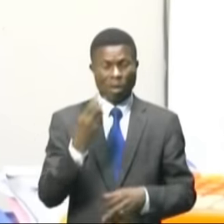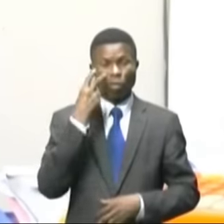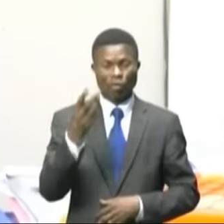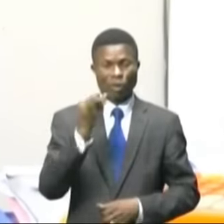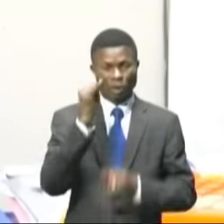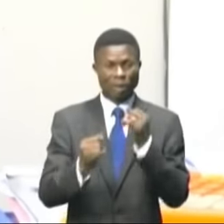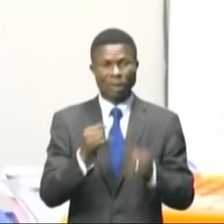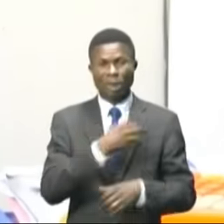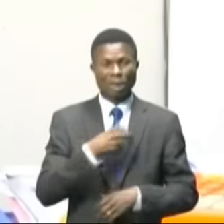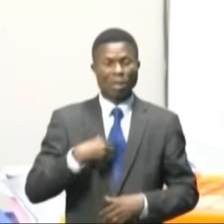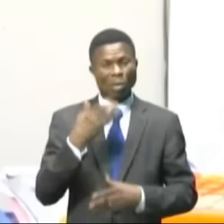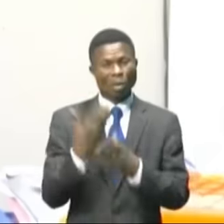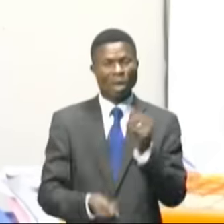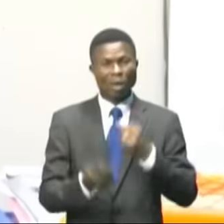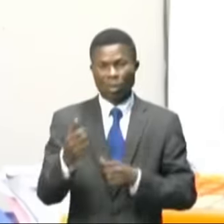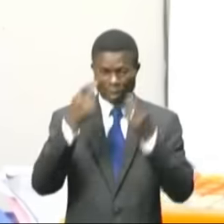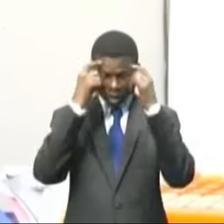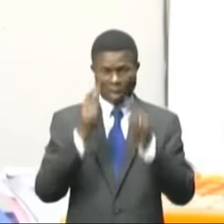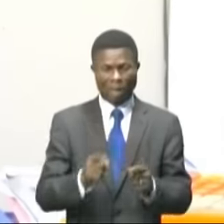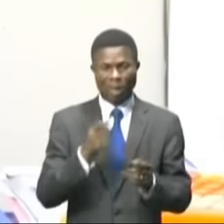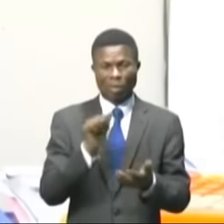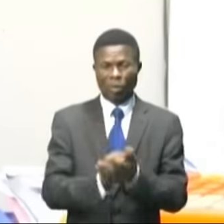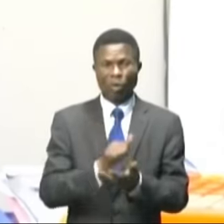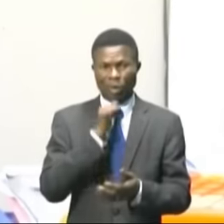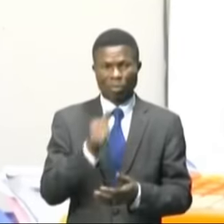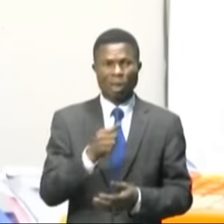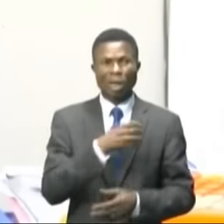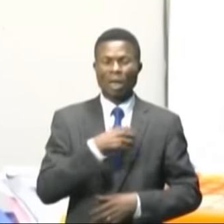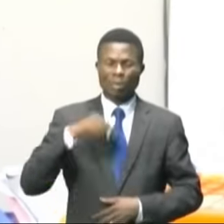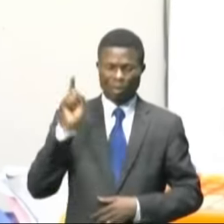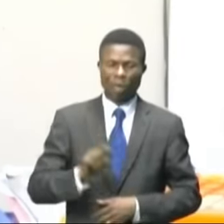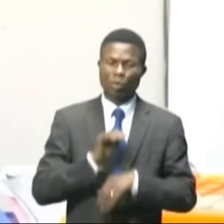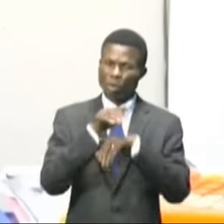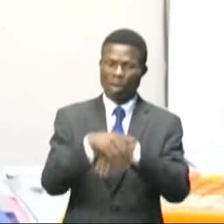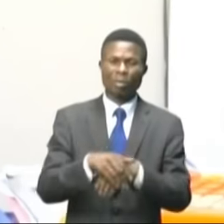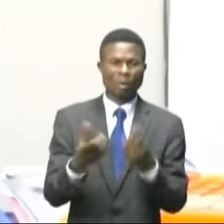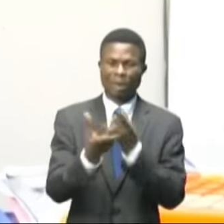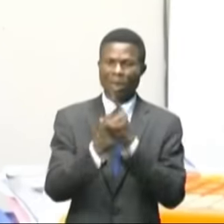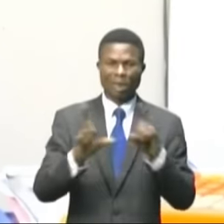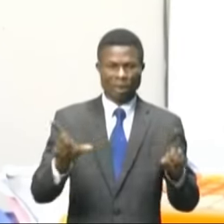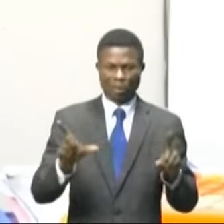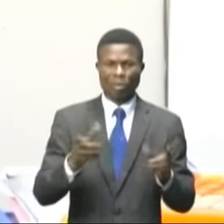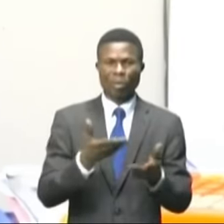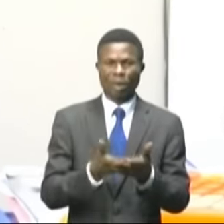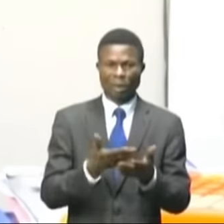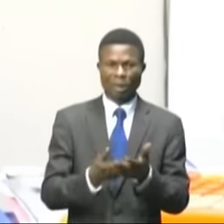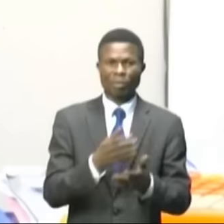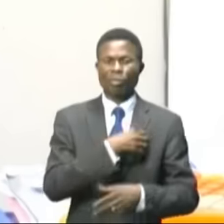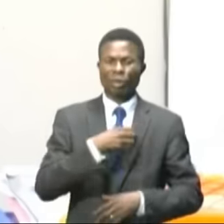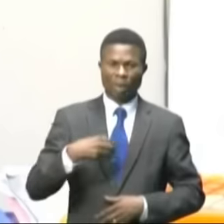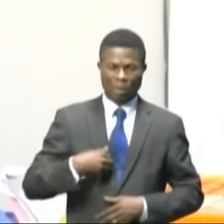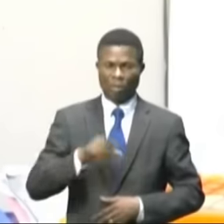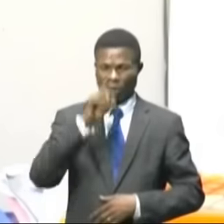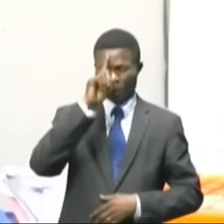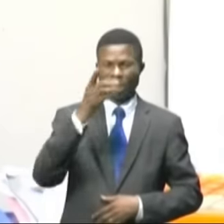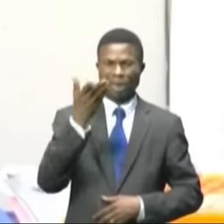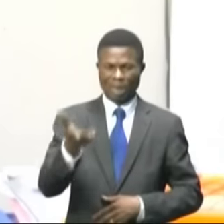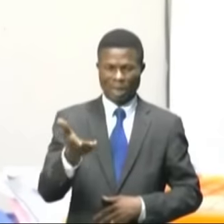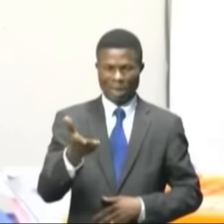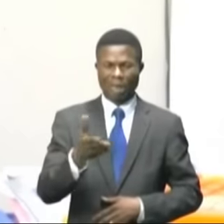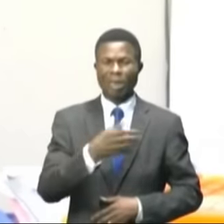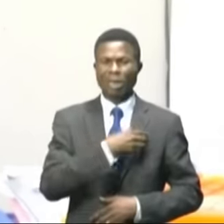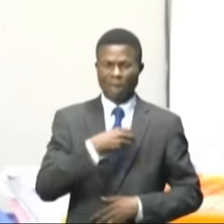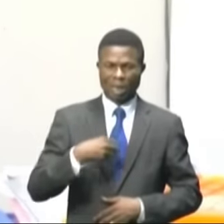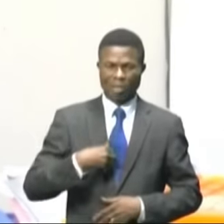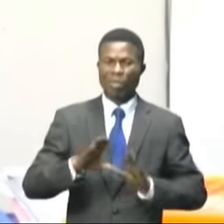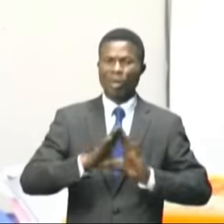pas une décision par là, les femmes doivent postuler et occuper, parce qu'il y a des femmes qui ont des têtes bien faites.